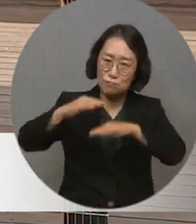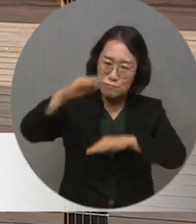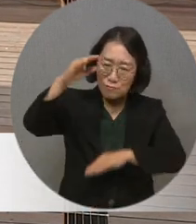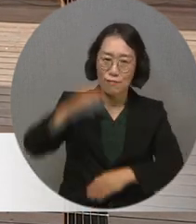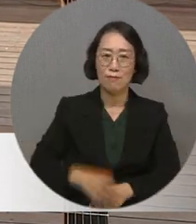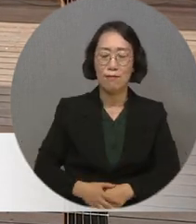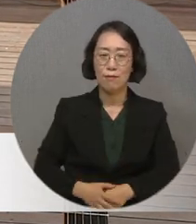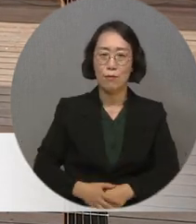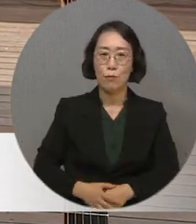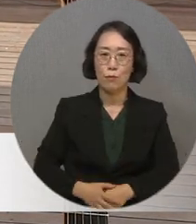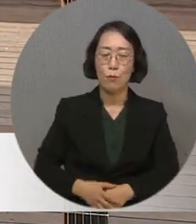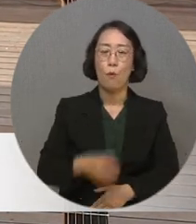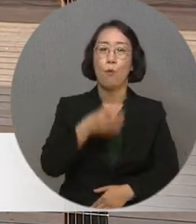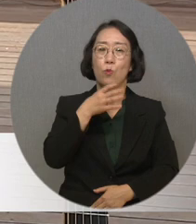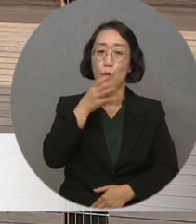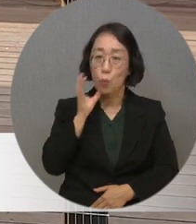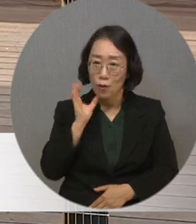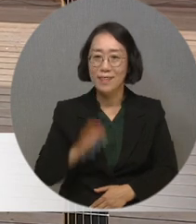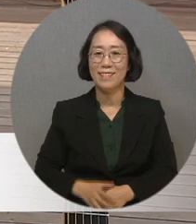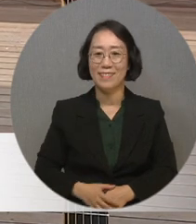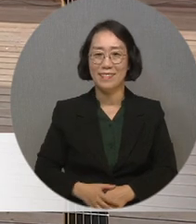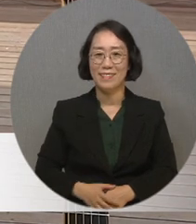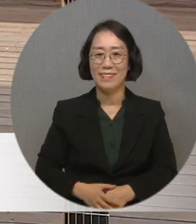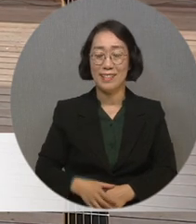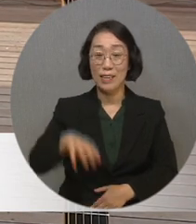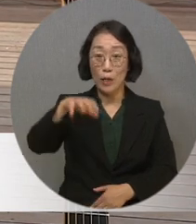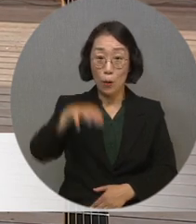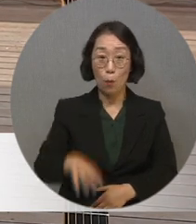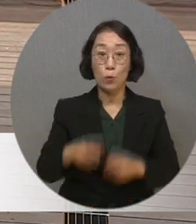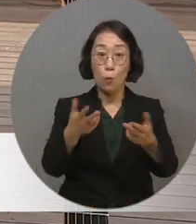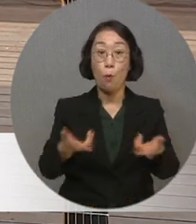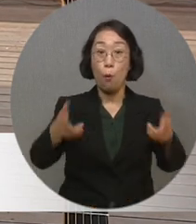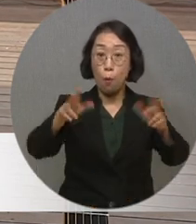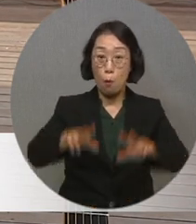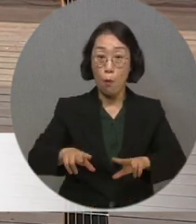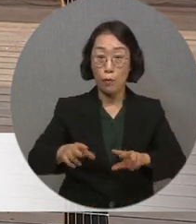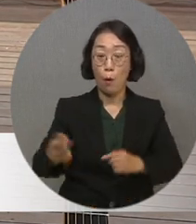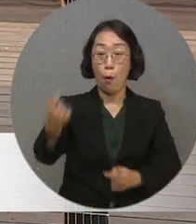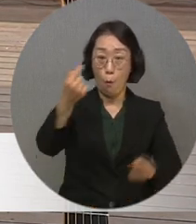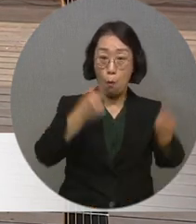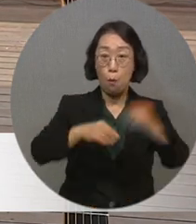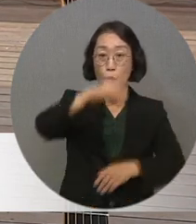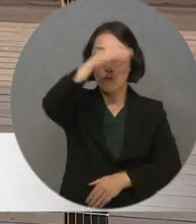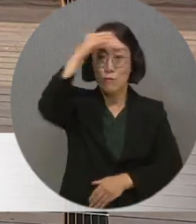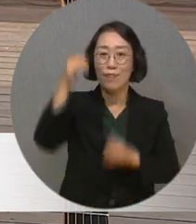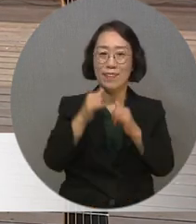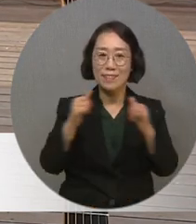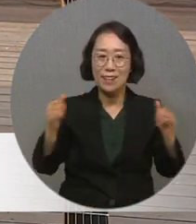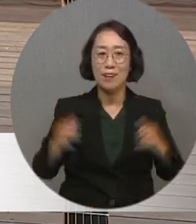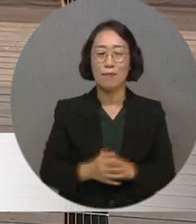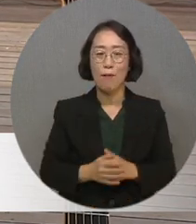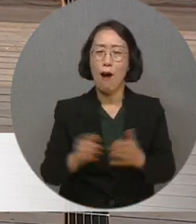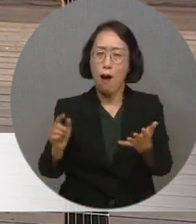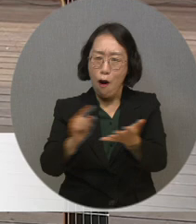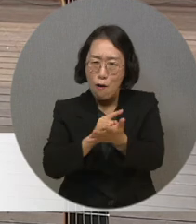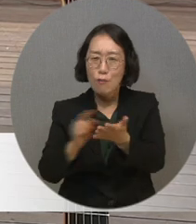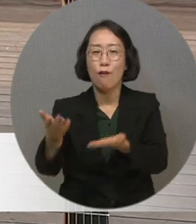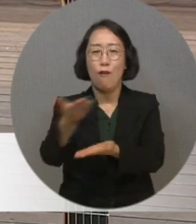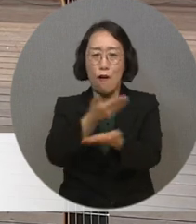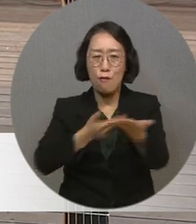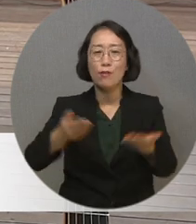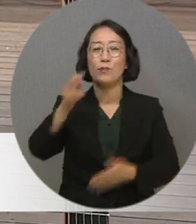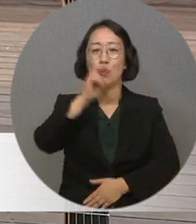그다음에 중년, 어르신들, 지역에 또 공원에 와 계신 분들하고 같이 어울려서 노래도